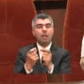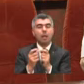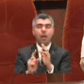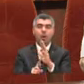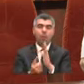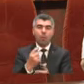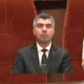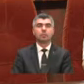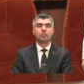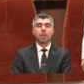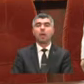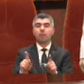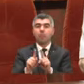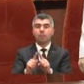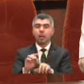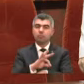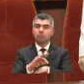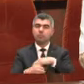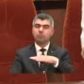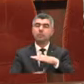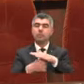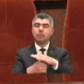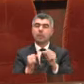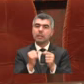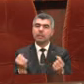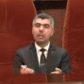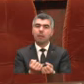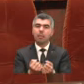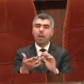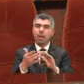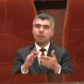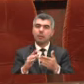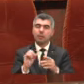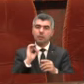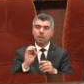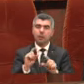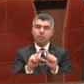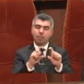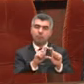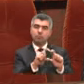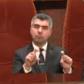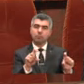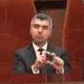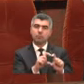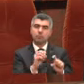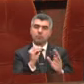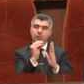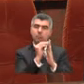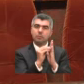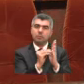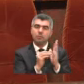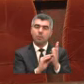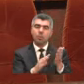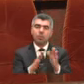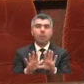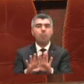فمثلا وكالة التنمية الرقمية طورت المنصة ديال ستارت اب هاب ماروك اللي كتضم مختلف